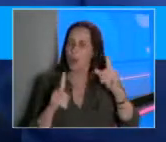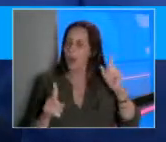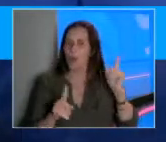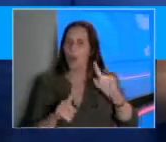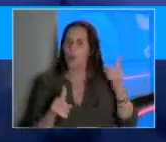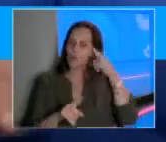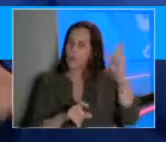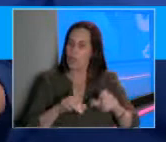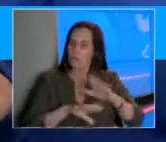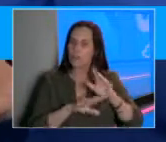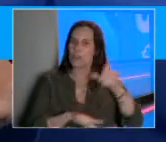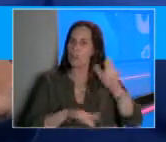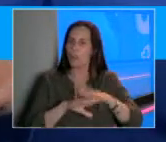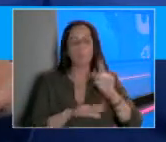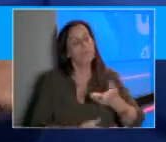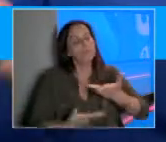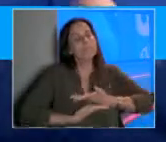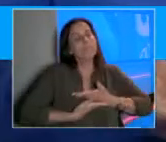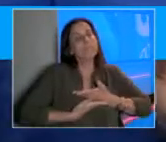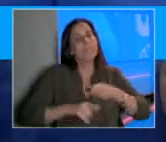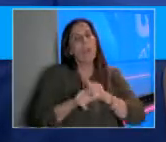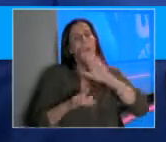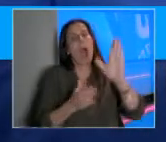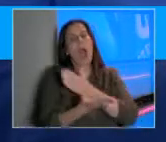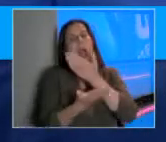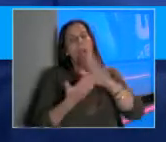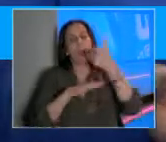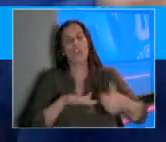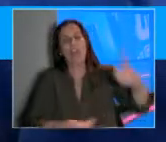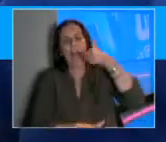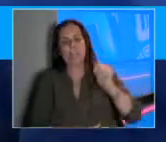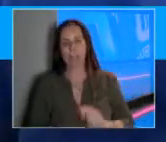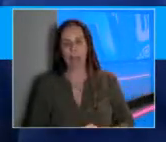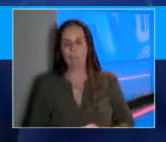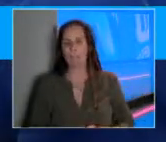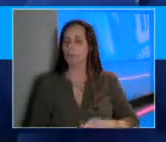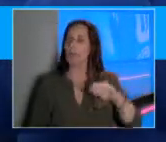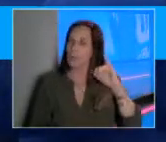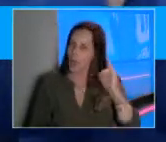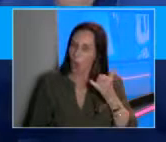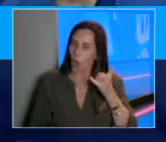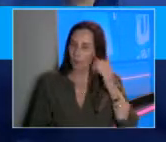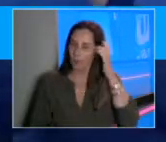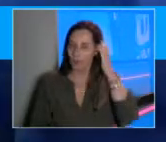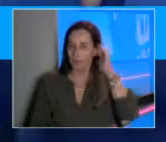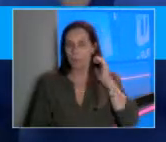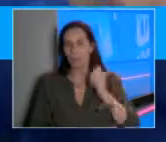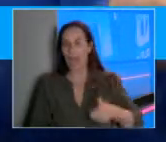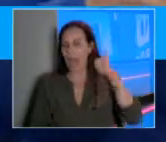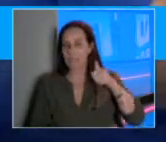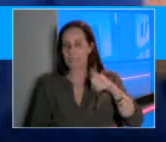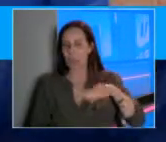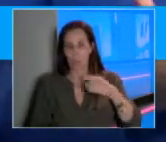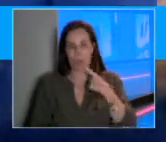שחושבים אנשי מקצוע, אנשי מקצוע יצטרכו לפעול לפי הקווים של השר. אמנם, אני חייבת להגיד לך שהשר גם אמר